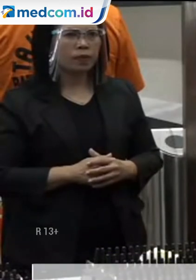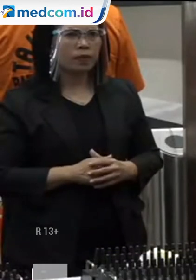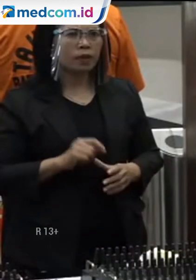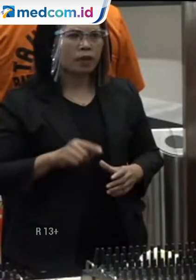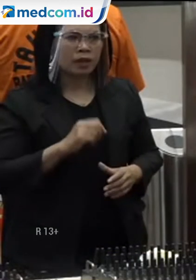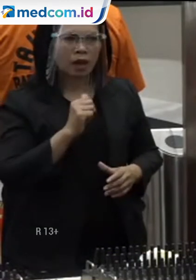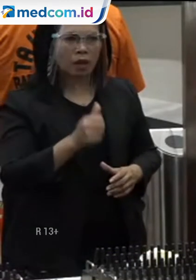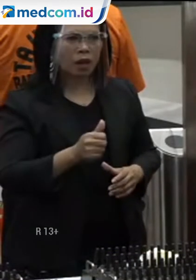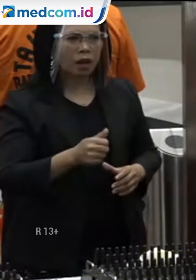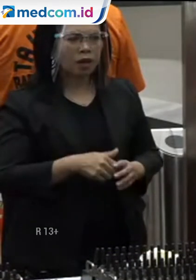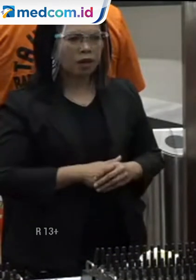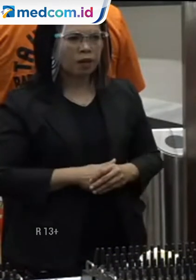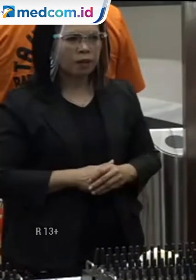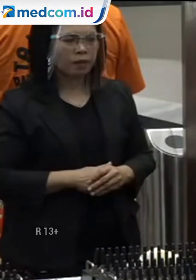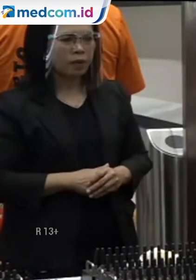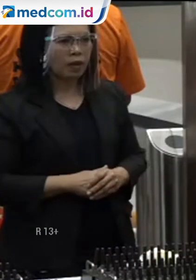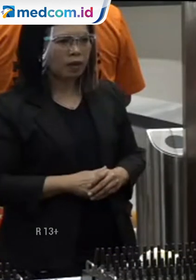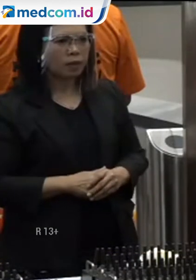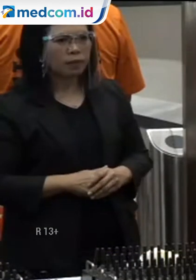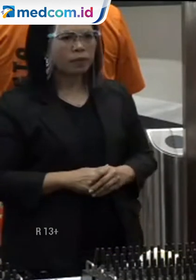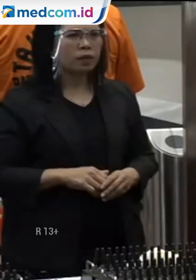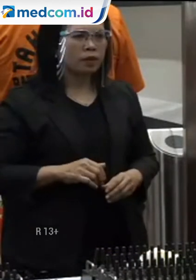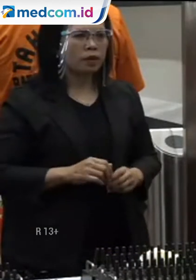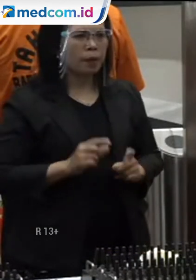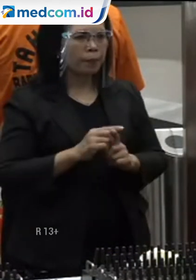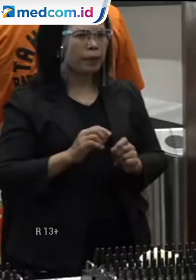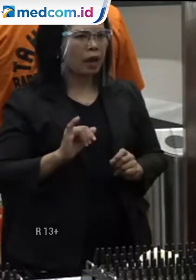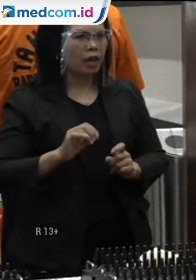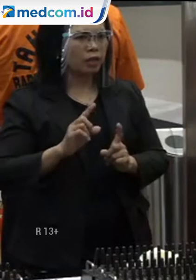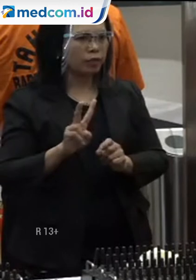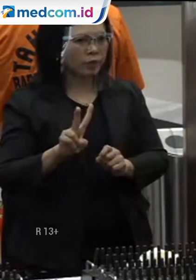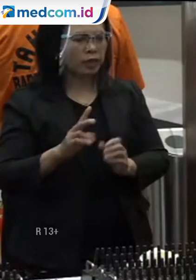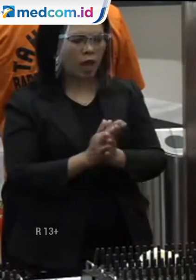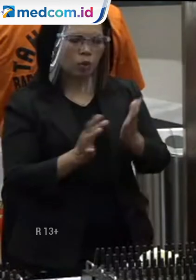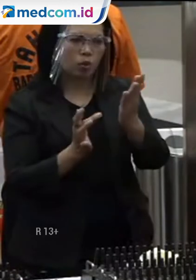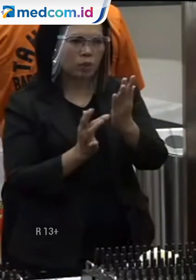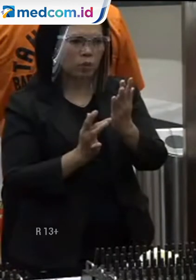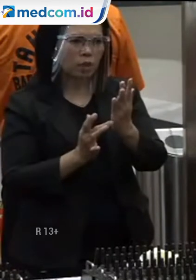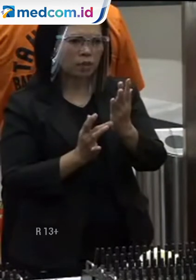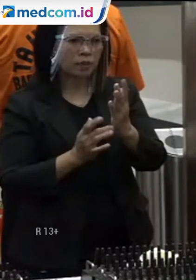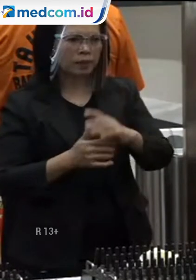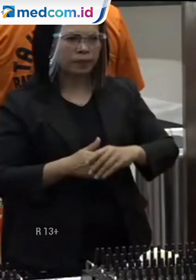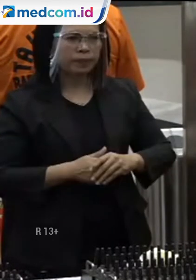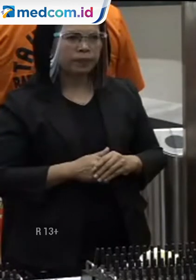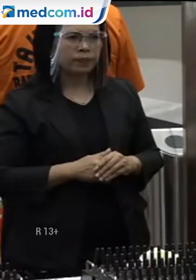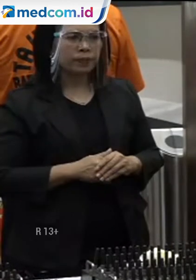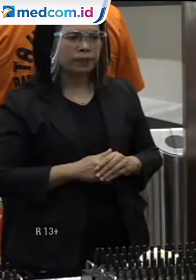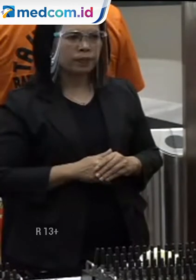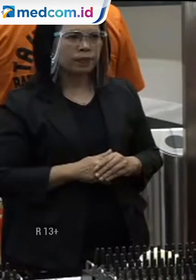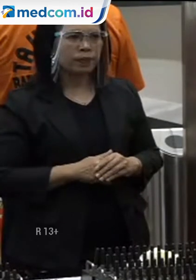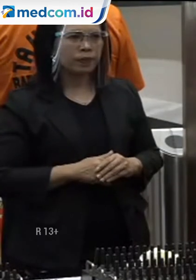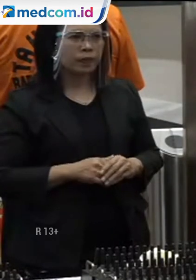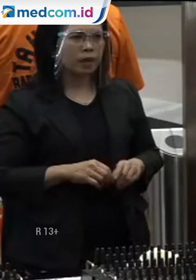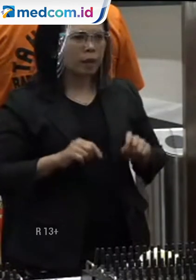adalah IT, sifatnya adalah teknologi, di mana akun-akun tadi sudah